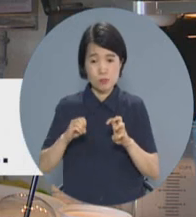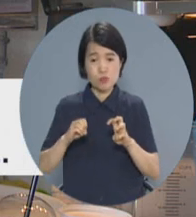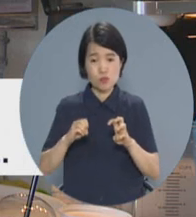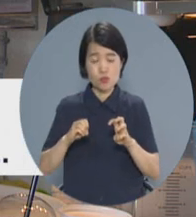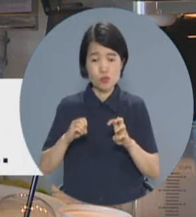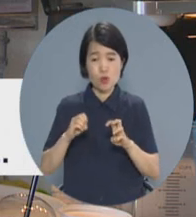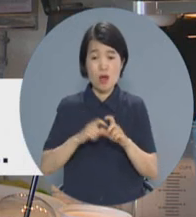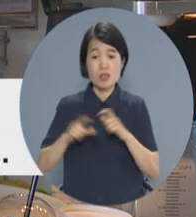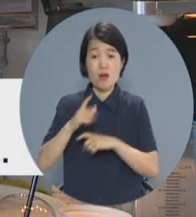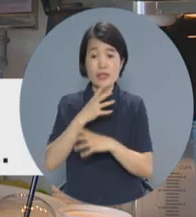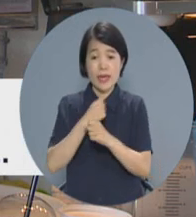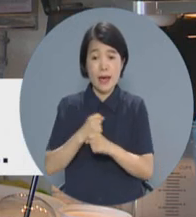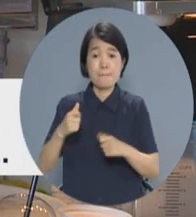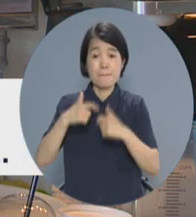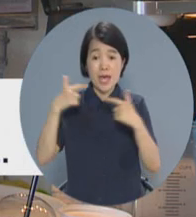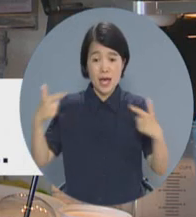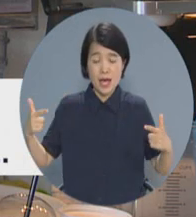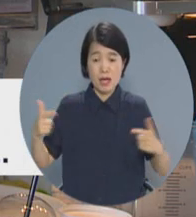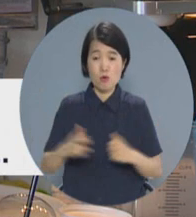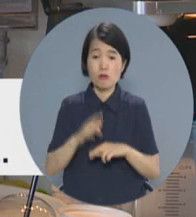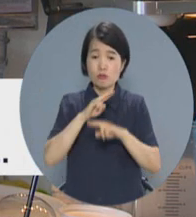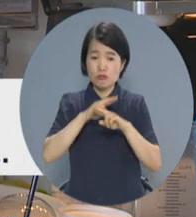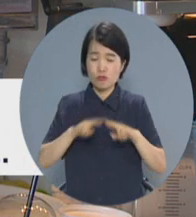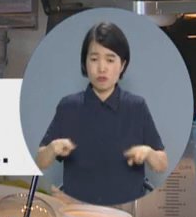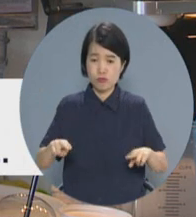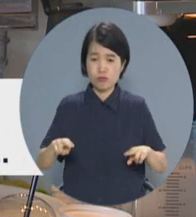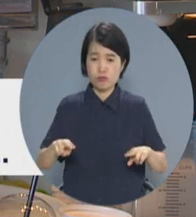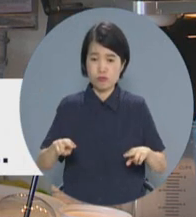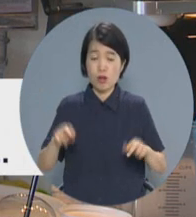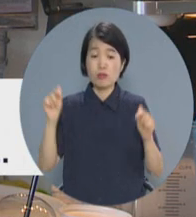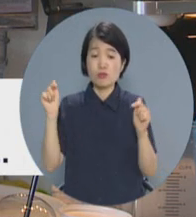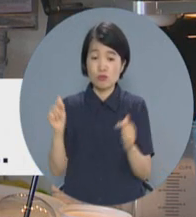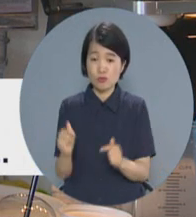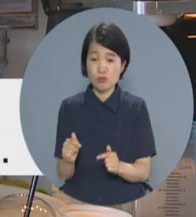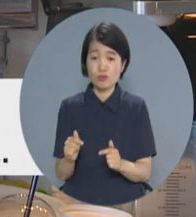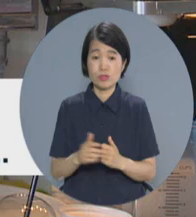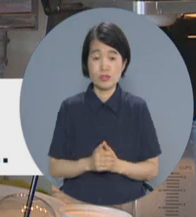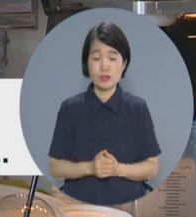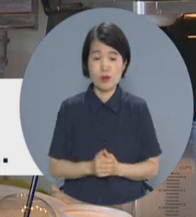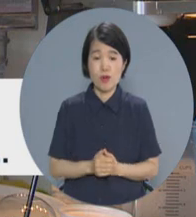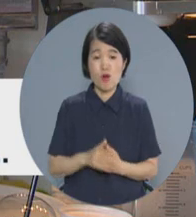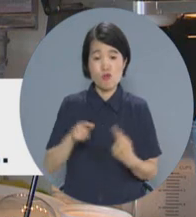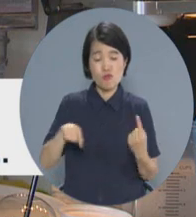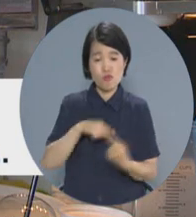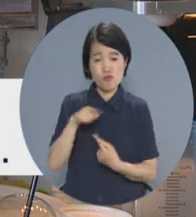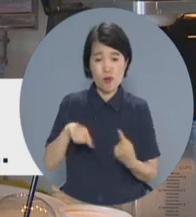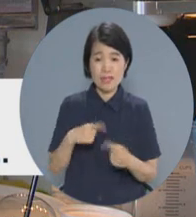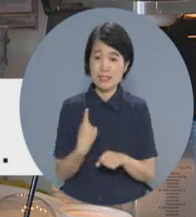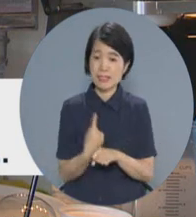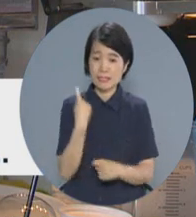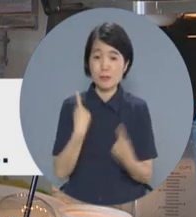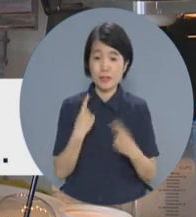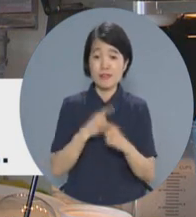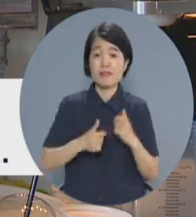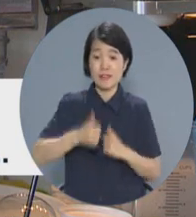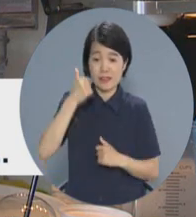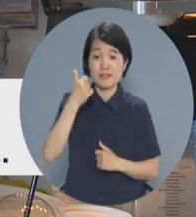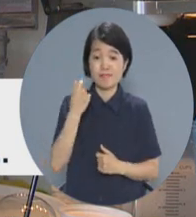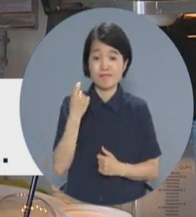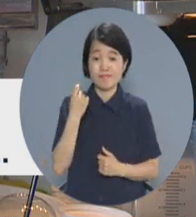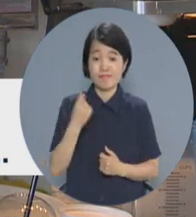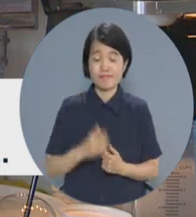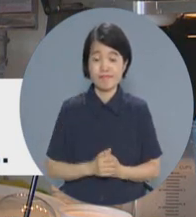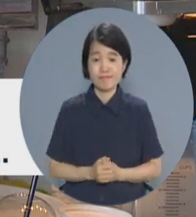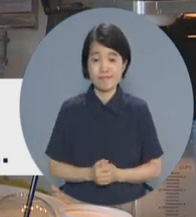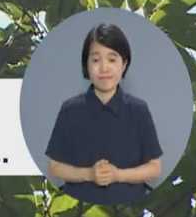정도는 더 예약이 들어오고 취소율이라든지 뭐 이런 게 좀 떨어지다 보니까 아무래도 이제 운영하는 데는 작년보다